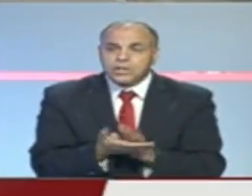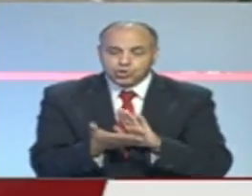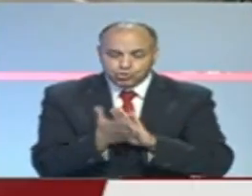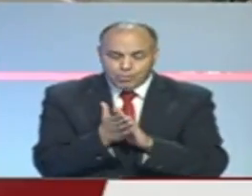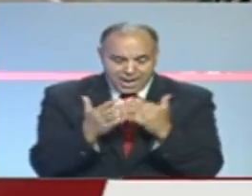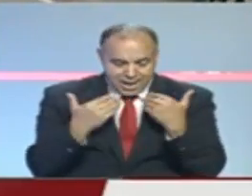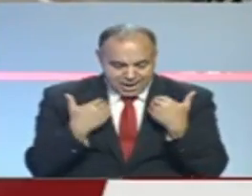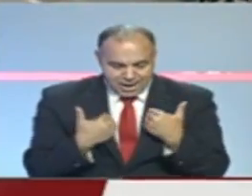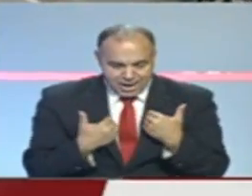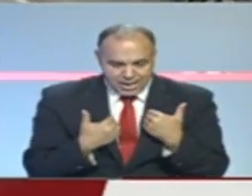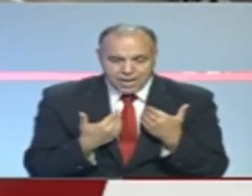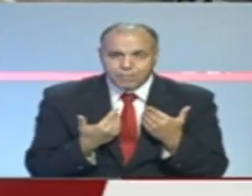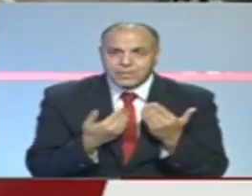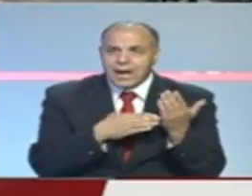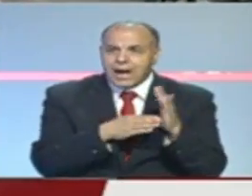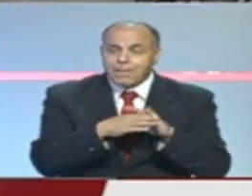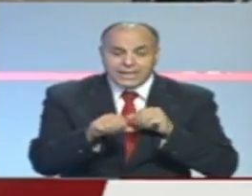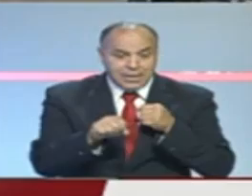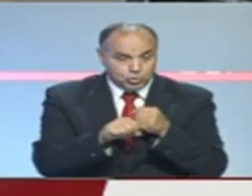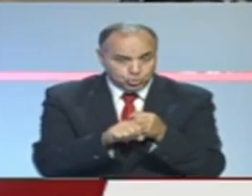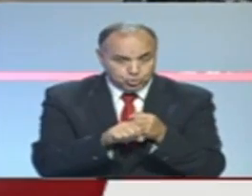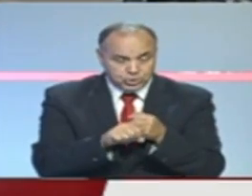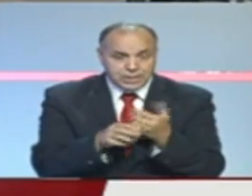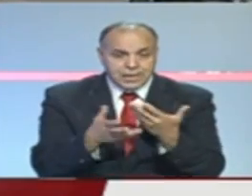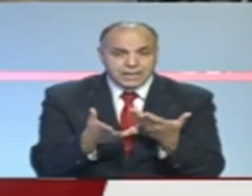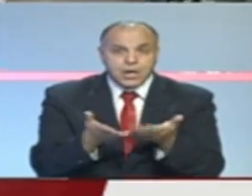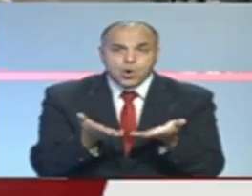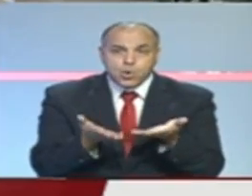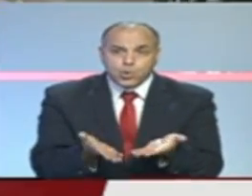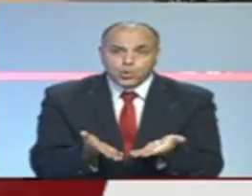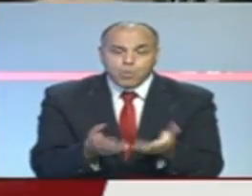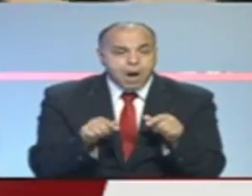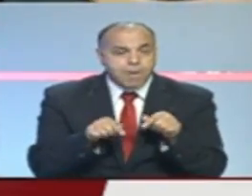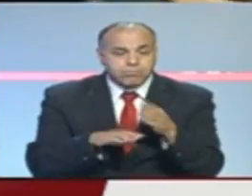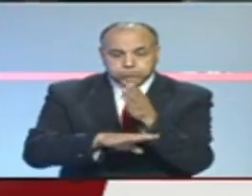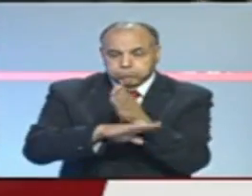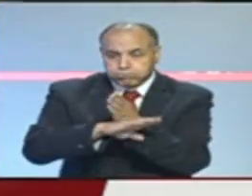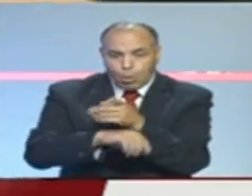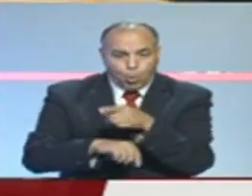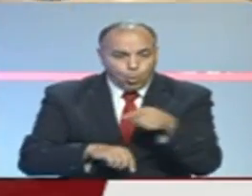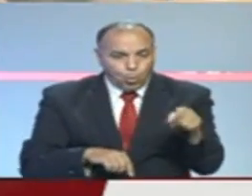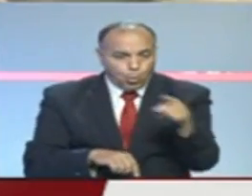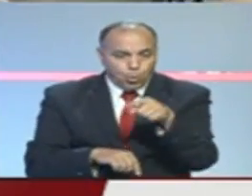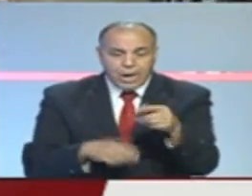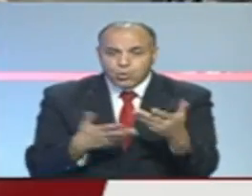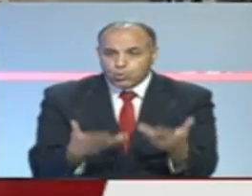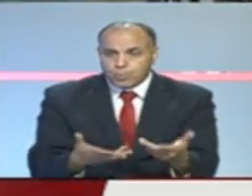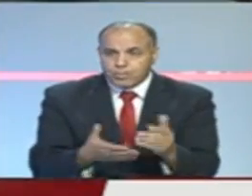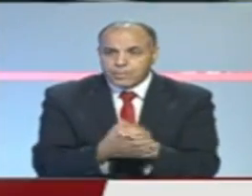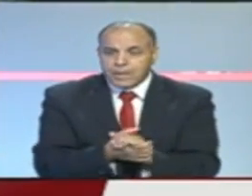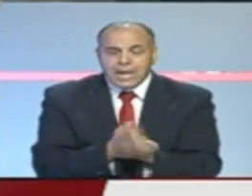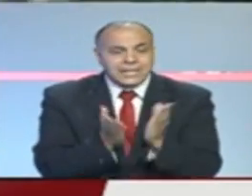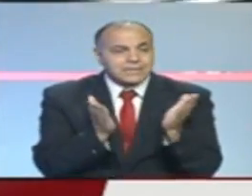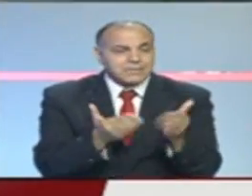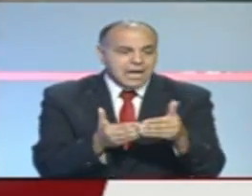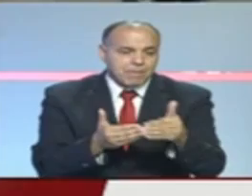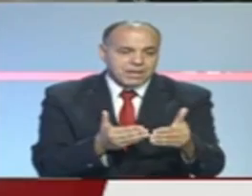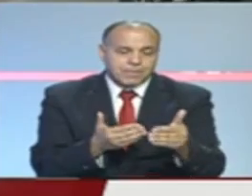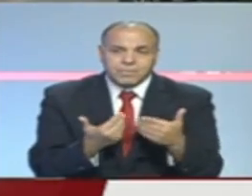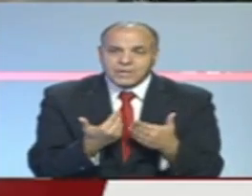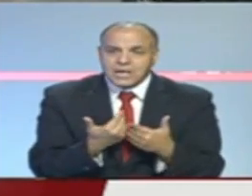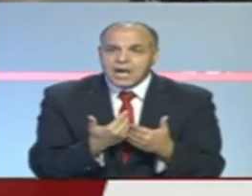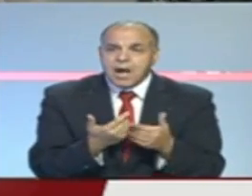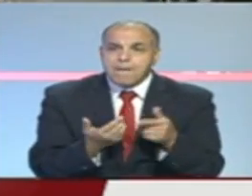دونك احنا مع الجمعية التونسية للوقاية من حوادث الطرقات، جمعية غزة المستقبل، اليوم كنا موجودين في مفترق الحارة الكبيرة بعد السبيطار باش